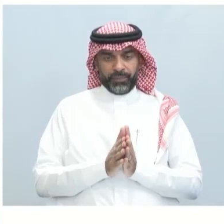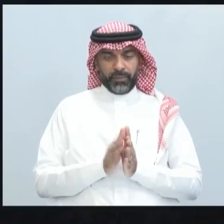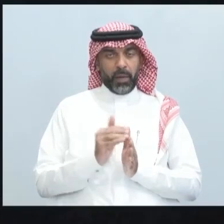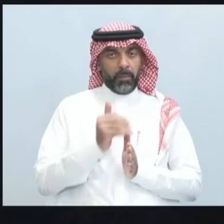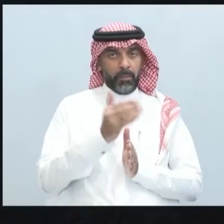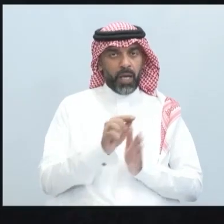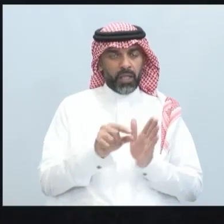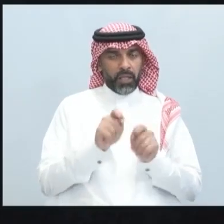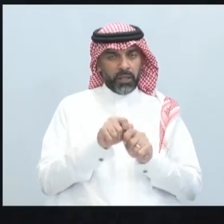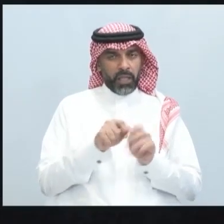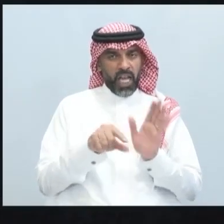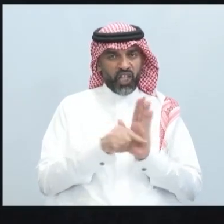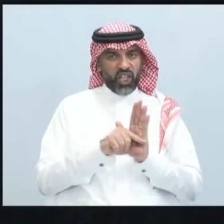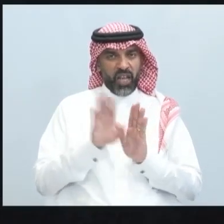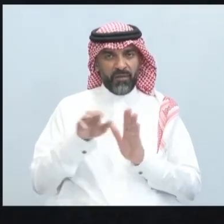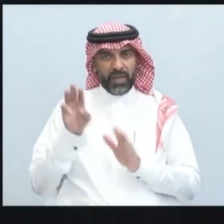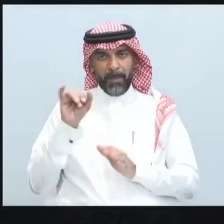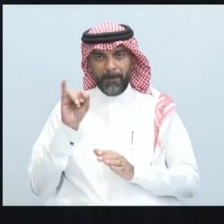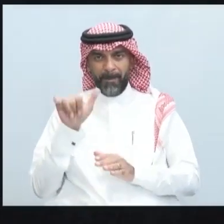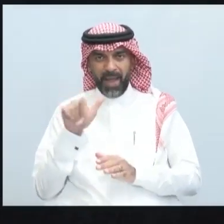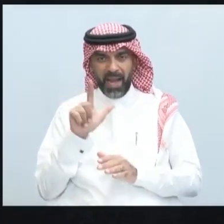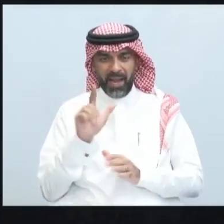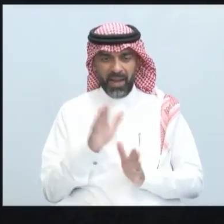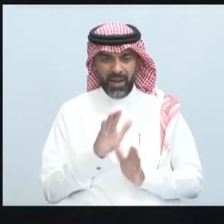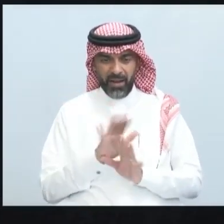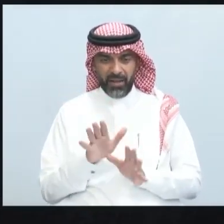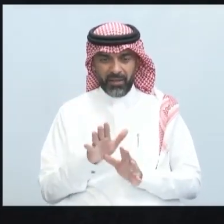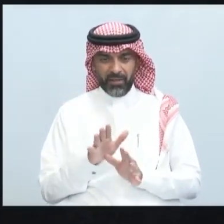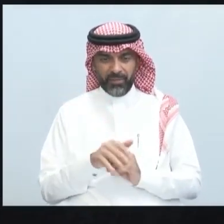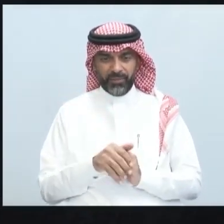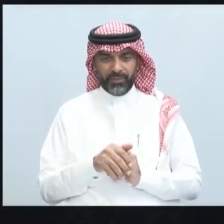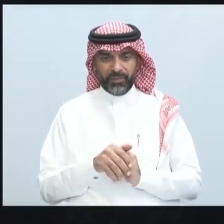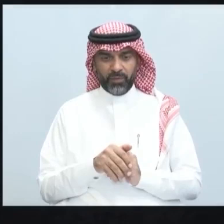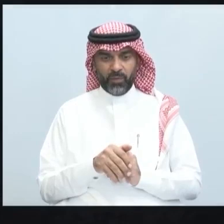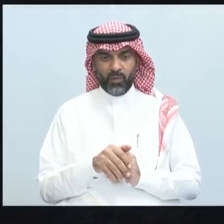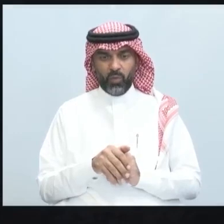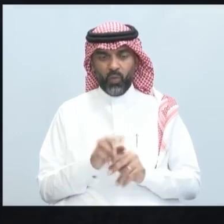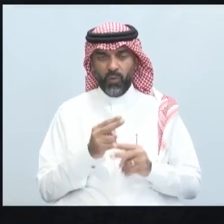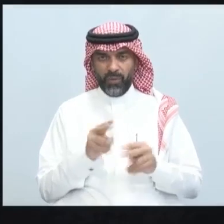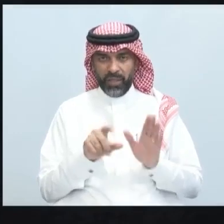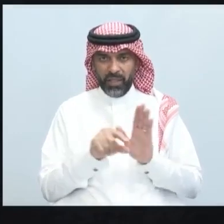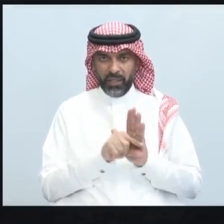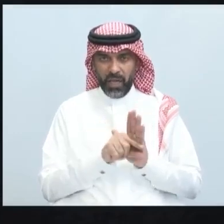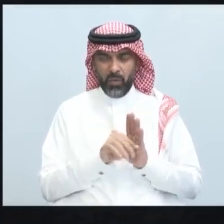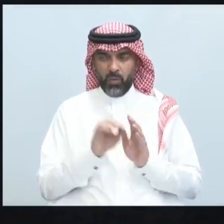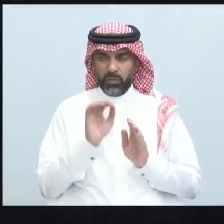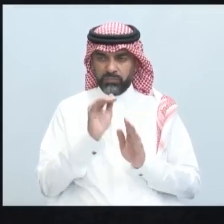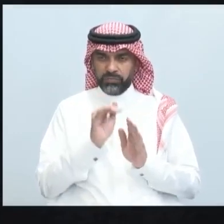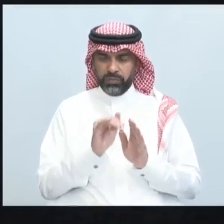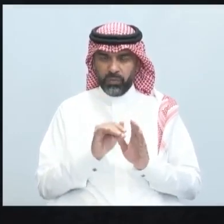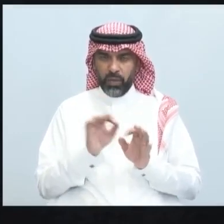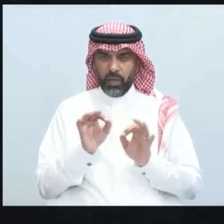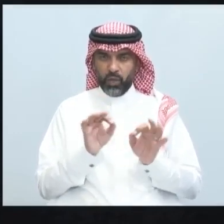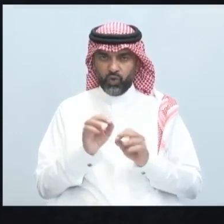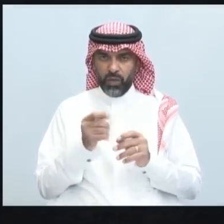بعد إنشاء الحساب في منصة الميلتشيمب وإعداد وفتح حساب في المنصة وإعداد الحساب واختيار الخطة